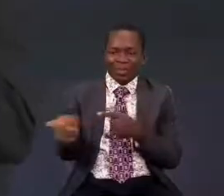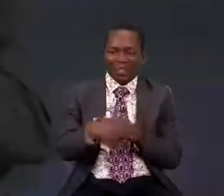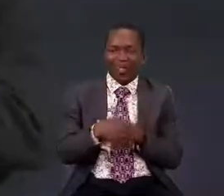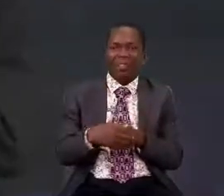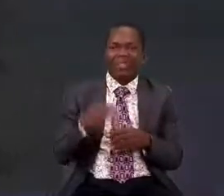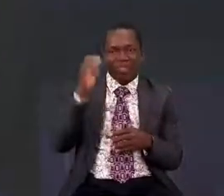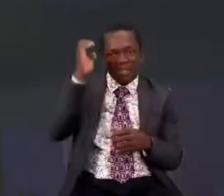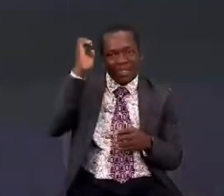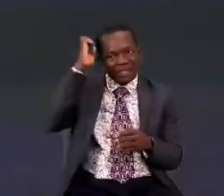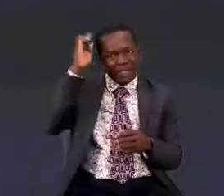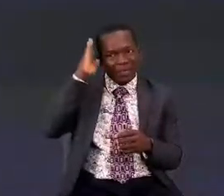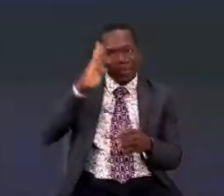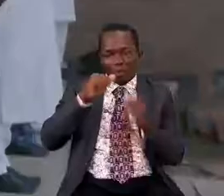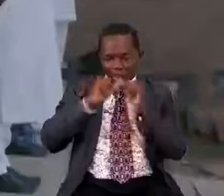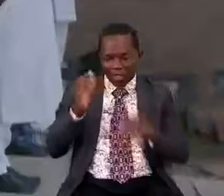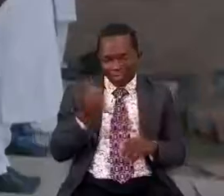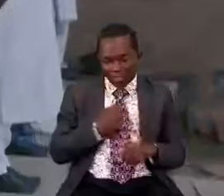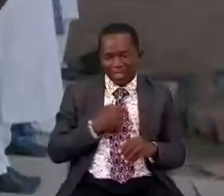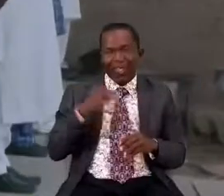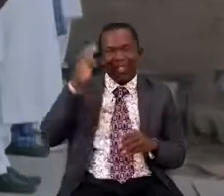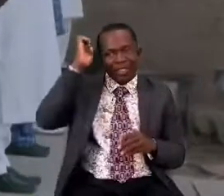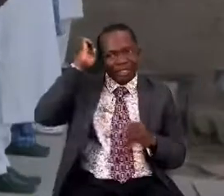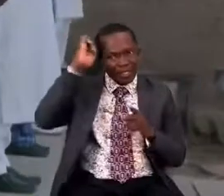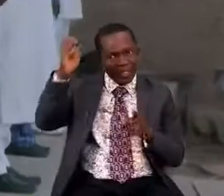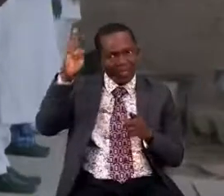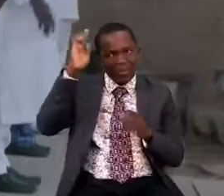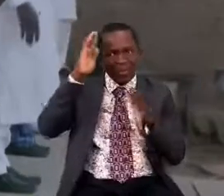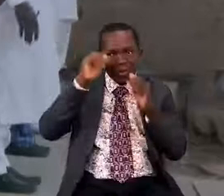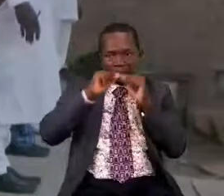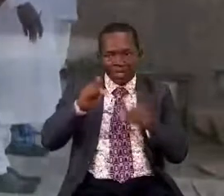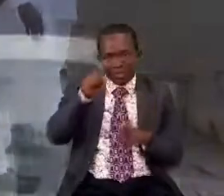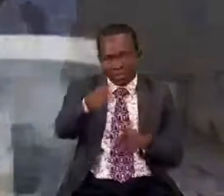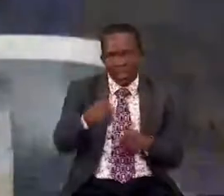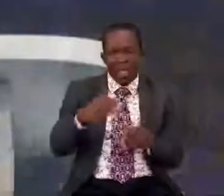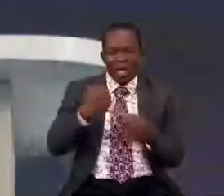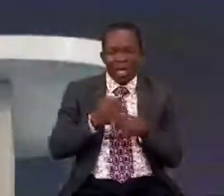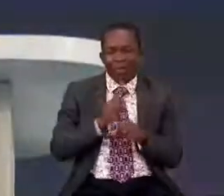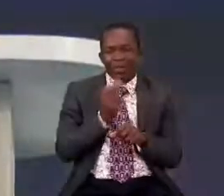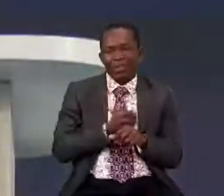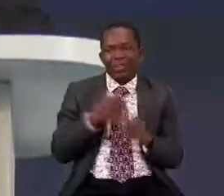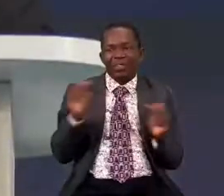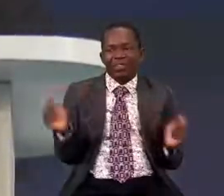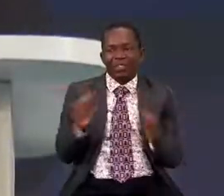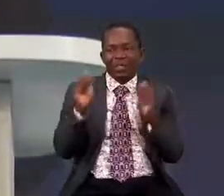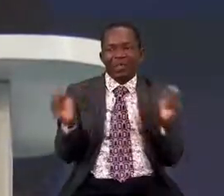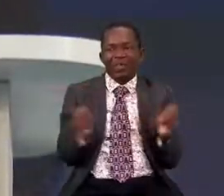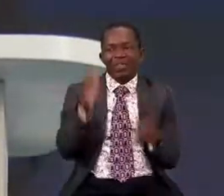nous rendra triomphants dans le ministère au nom de Jésus. Prions